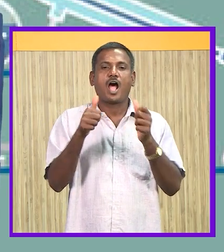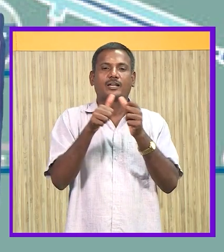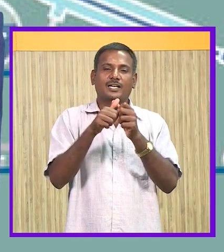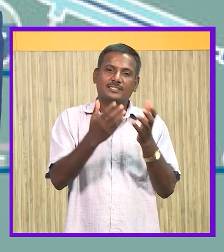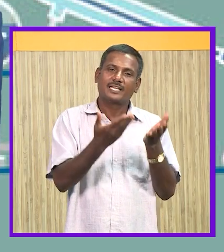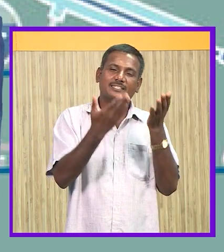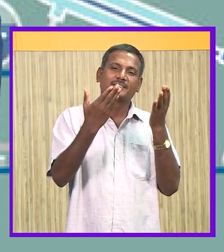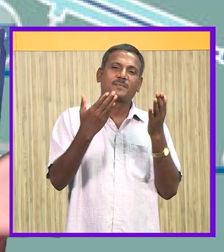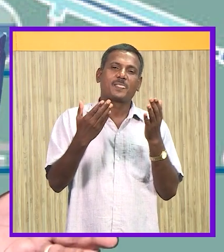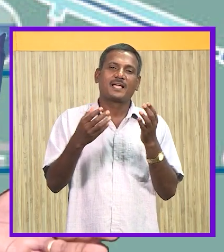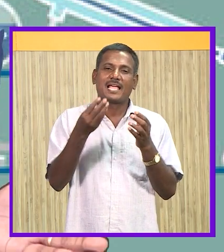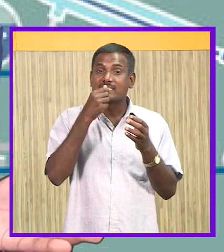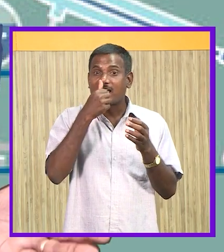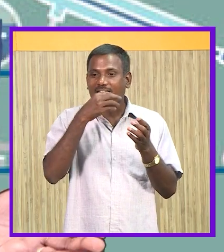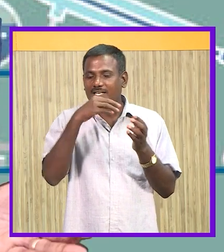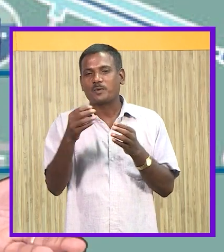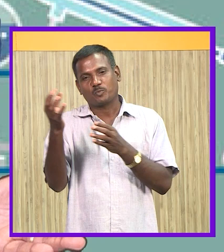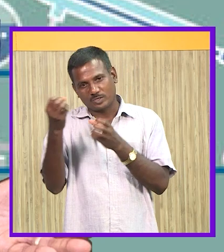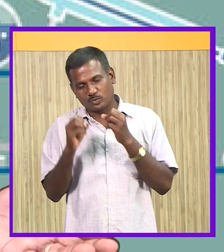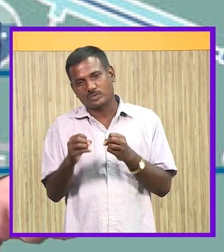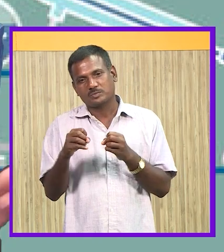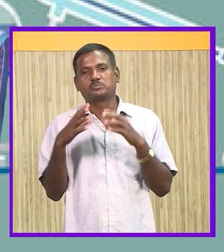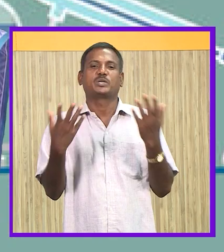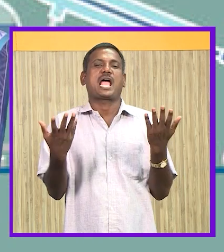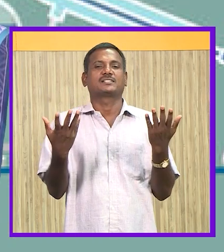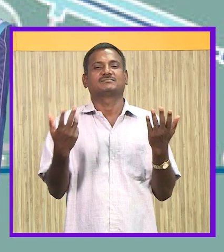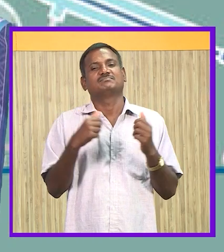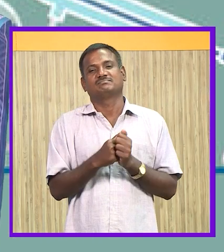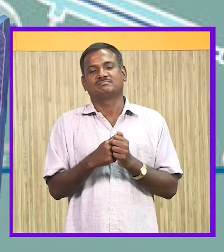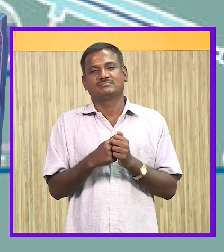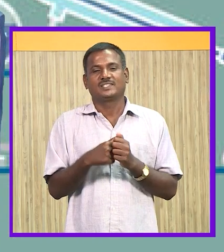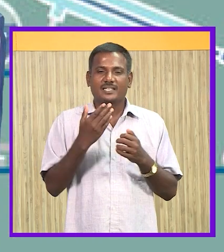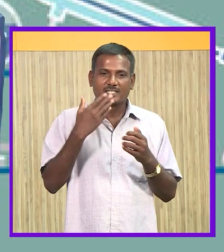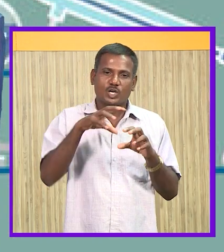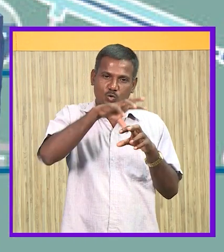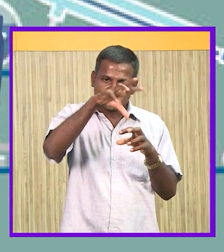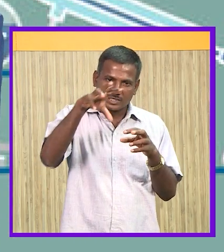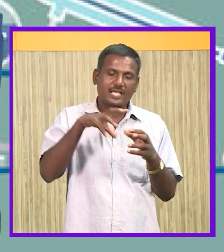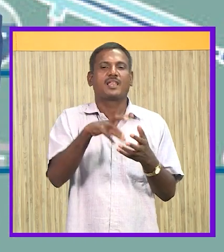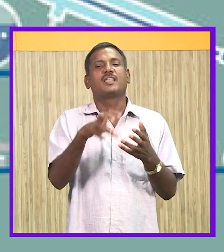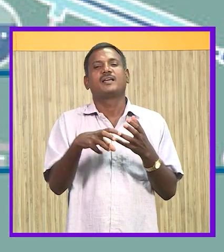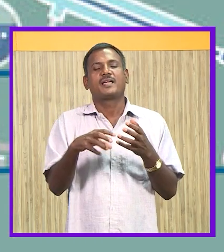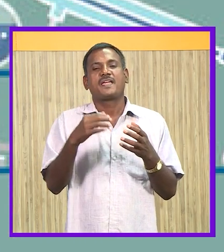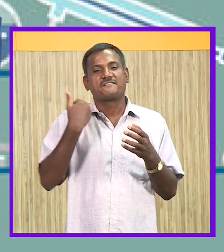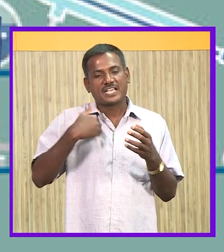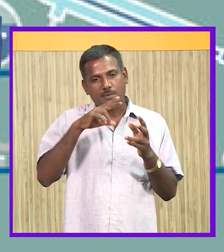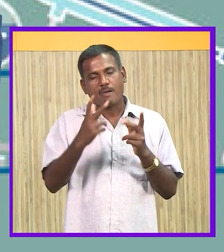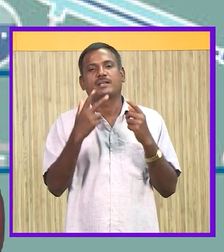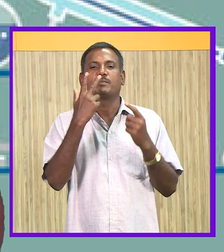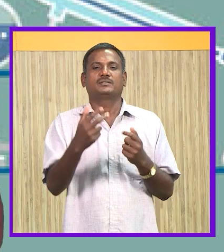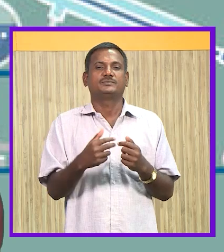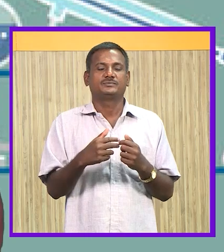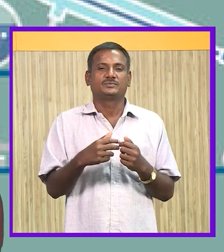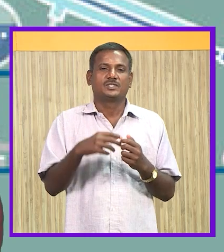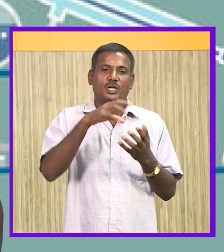அந்த ஆல்கஹாலிலிருந்து சர்க்கரை மூலக்கூறுகளை உருவாக்க முடியுமா? முடியாது. எனவே நொதித்தல் நிகழ்வும் ஒரு வேதி மாற்றமாகும்.